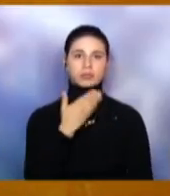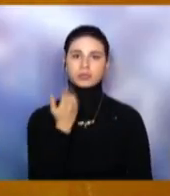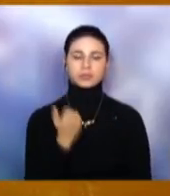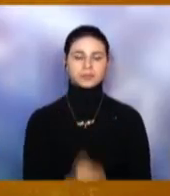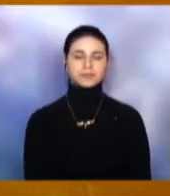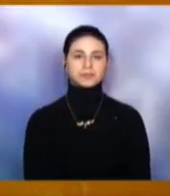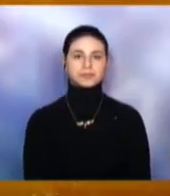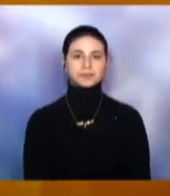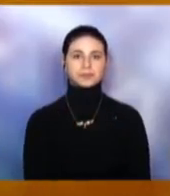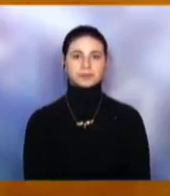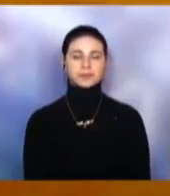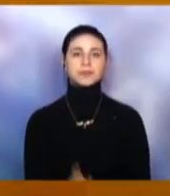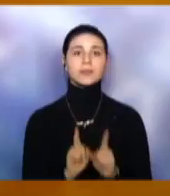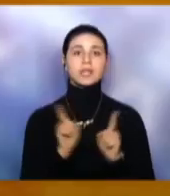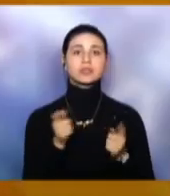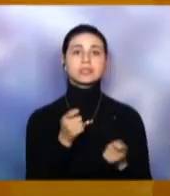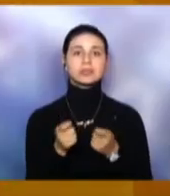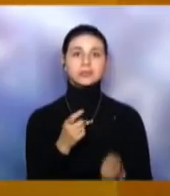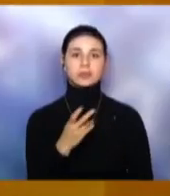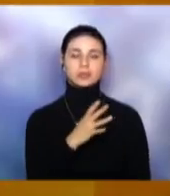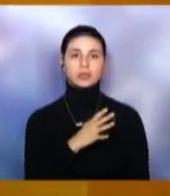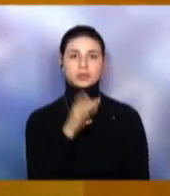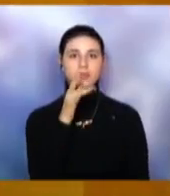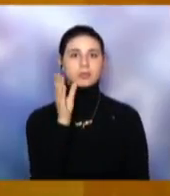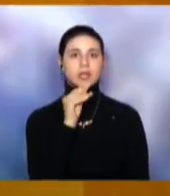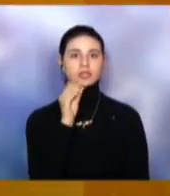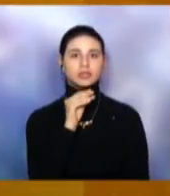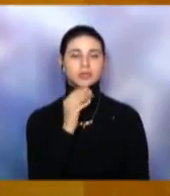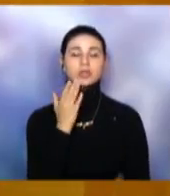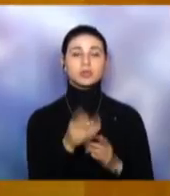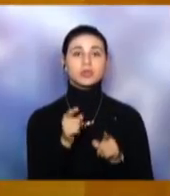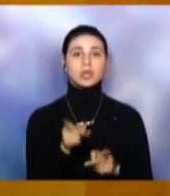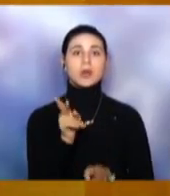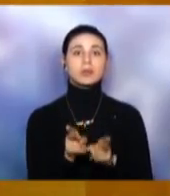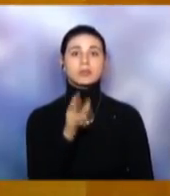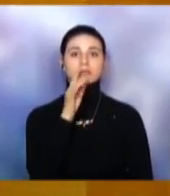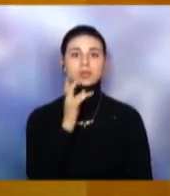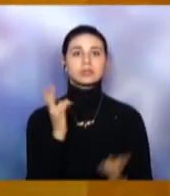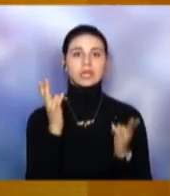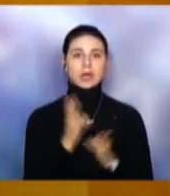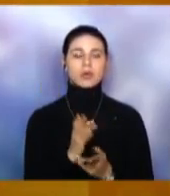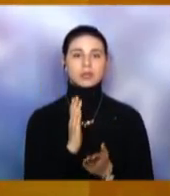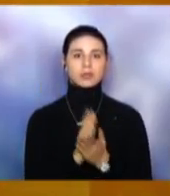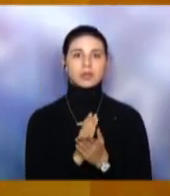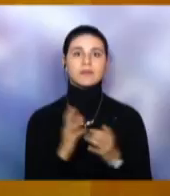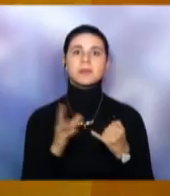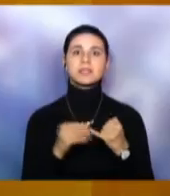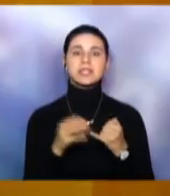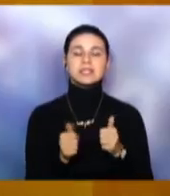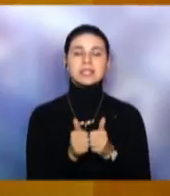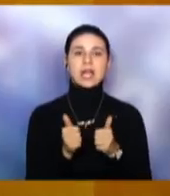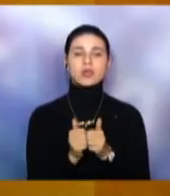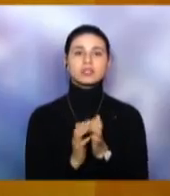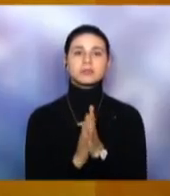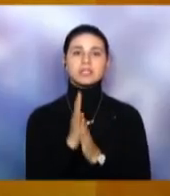კიდეს. განსაკუთრებული სიფრთხილე გამოიჩინეთ მაშინ, თუ კონსერვის მომზადებისას გამოყენებული გაქვთ მიწასთან ახლოს